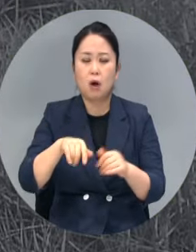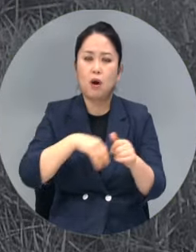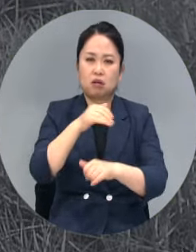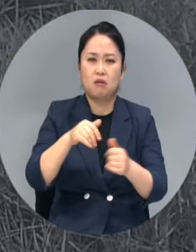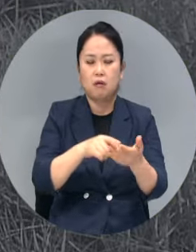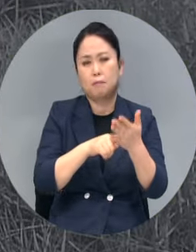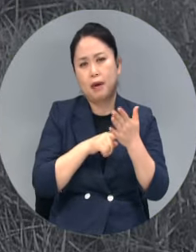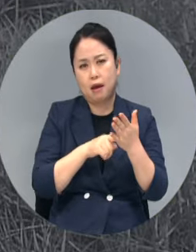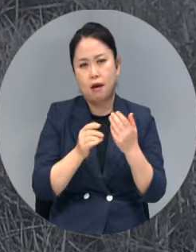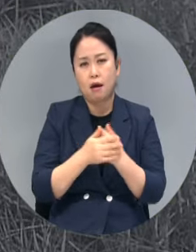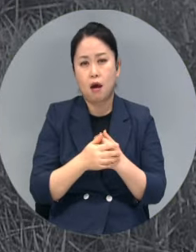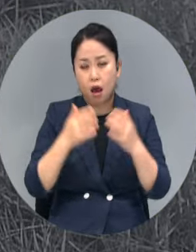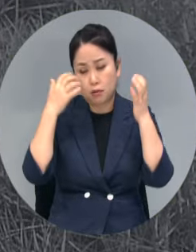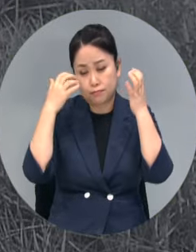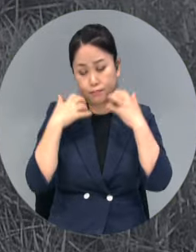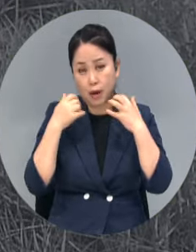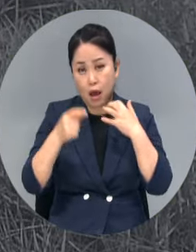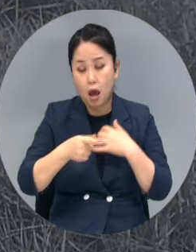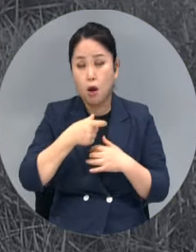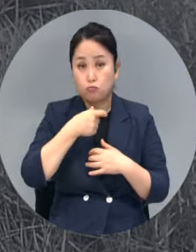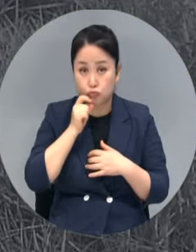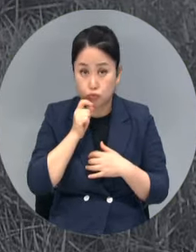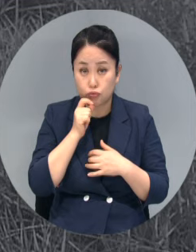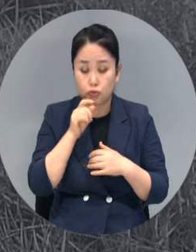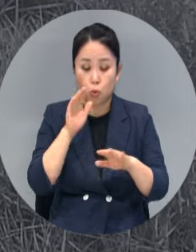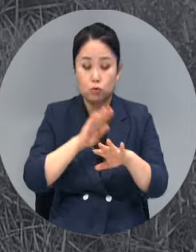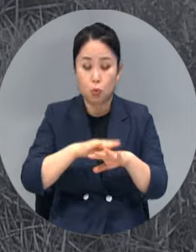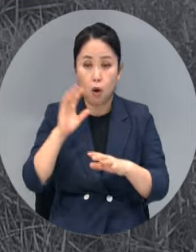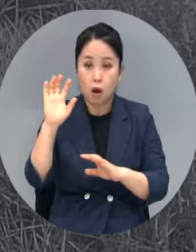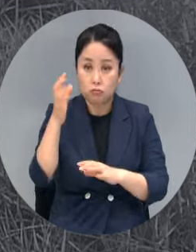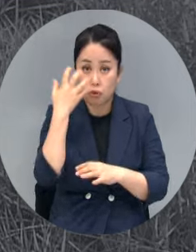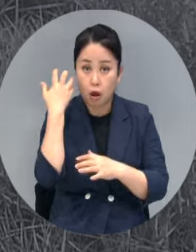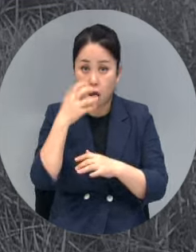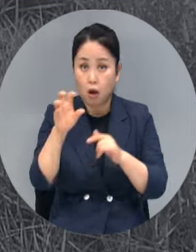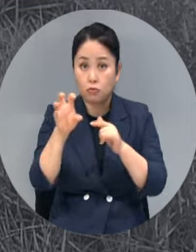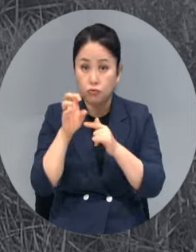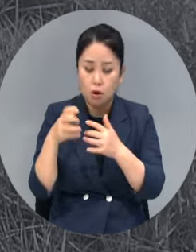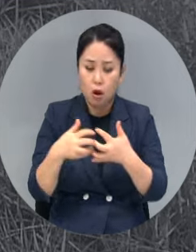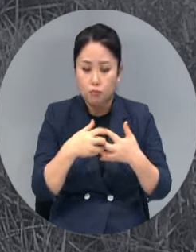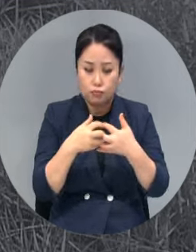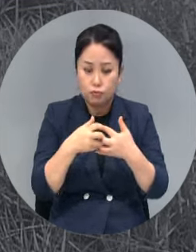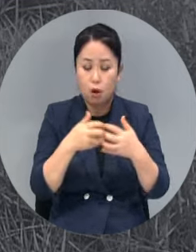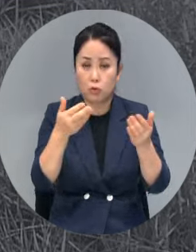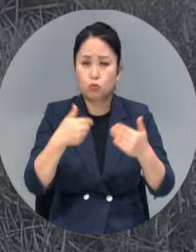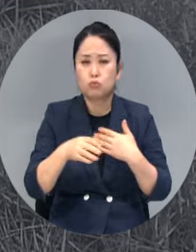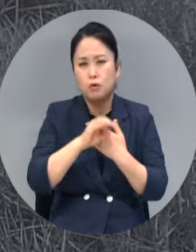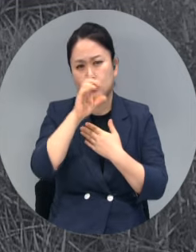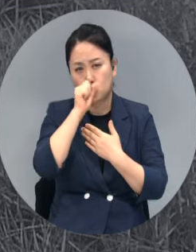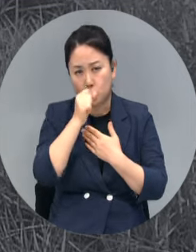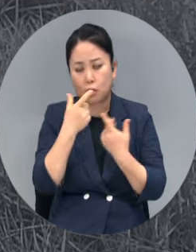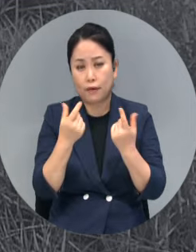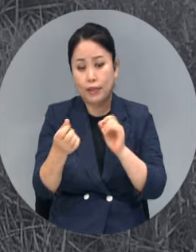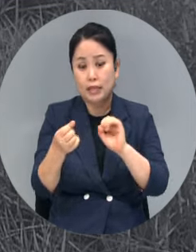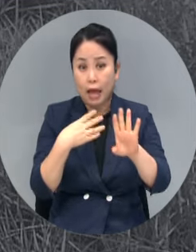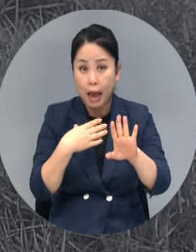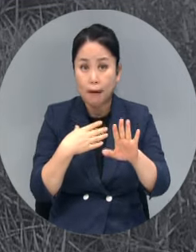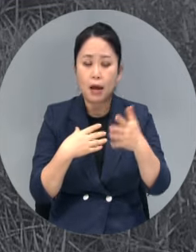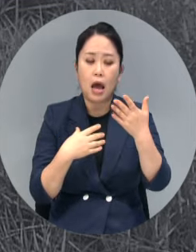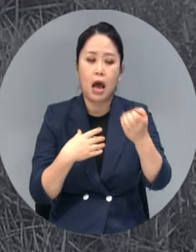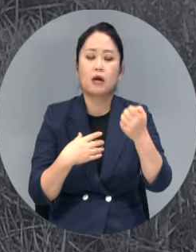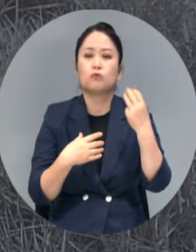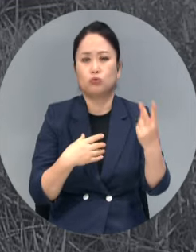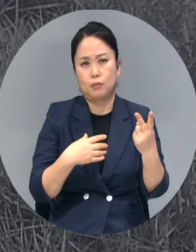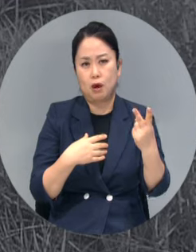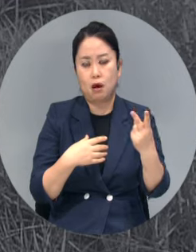기간 생수부터 손 선풍기 아이스팩 등 폭염 물품을 지급해 주면 좋겠다는 응답이 아두 명에 달했고